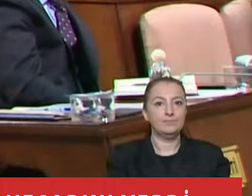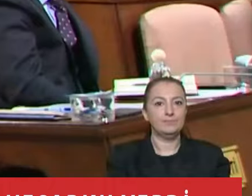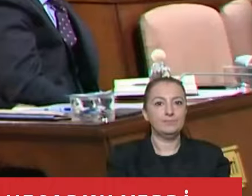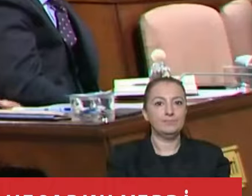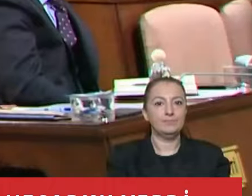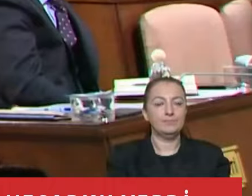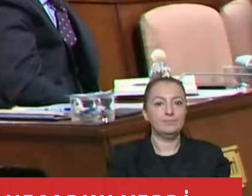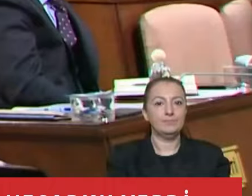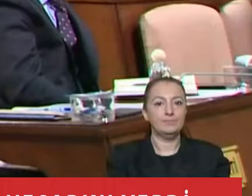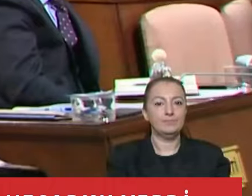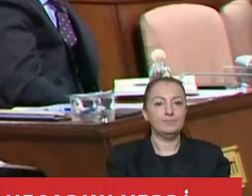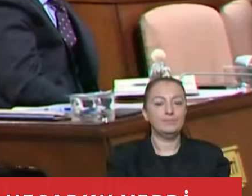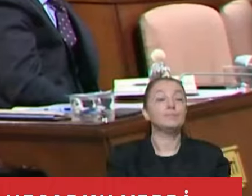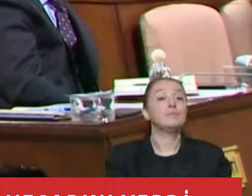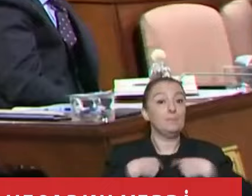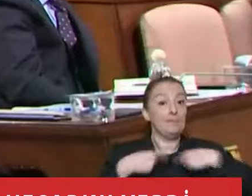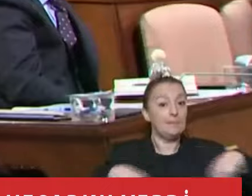verdiler